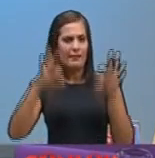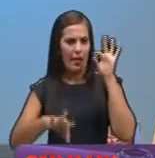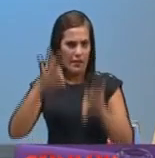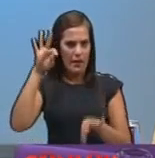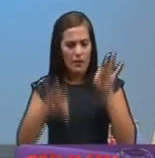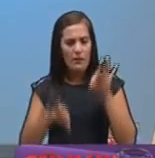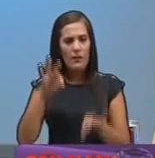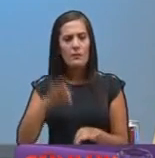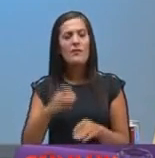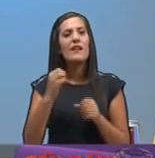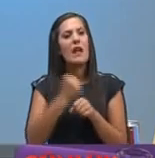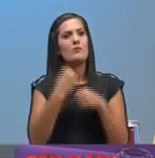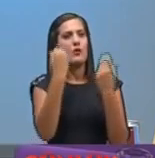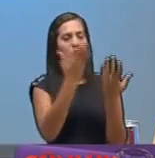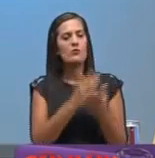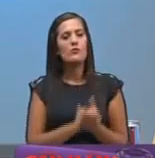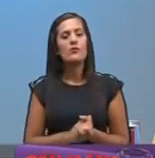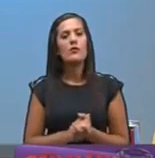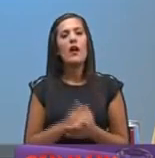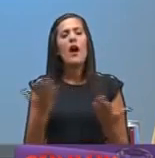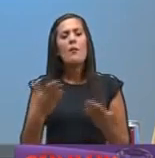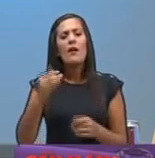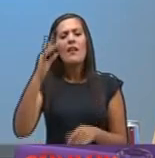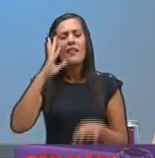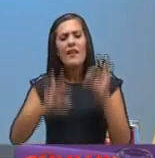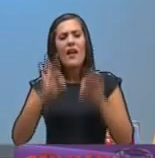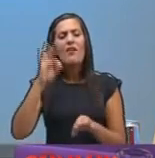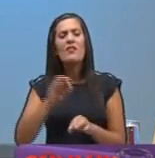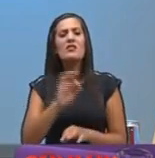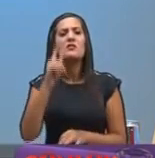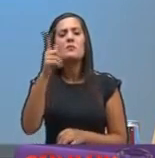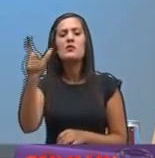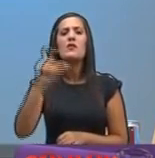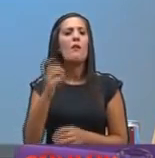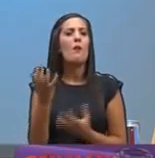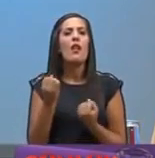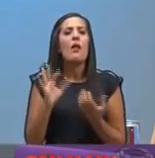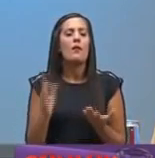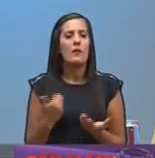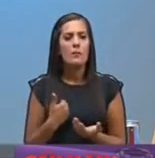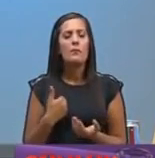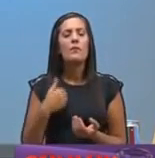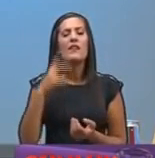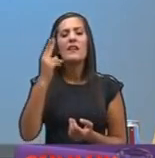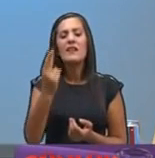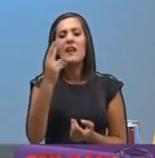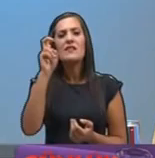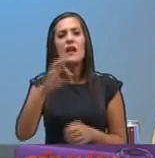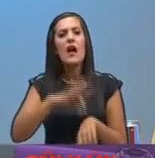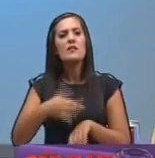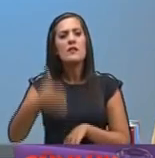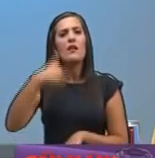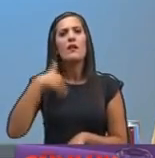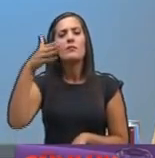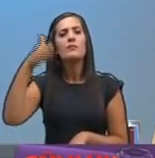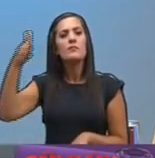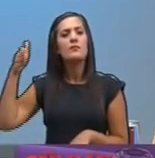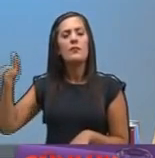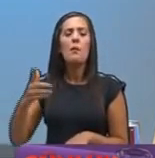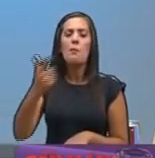görüyorum. Geçmiş olsun efendim. Ama tedaviden hiçbir cevap alamadım. 7-8 hastaneye gittim.